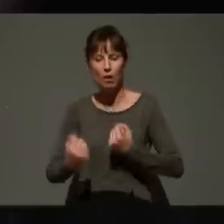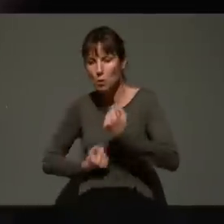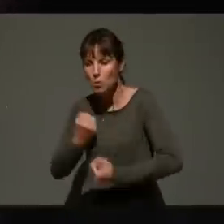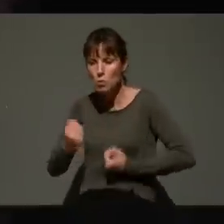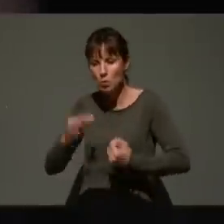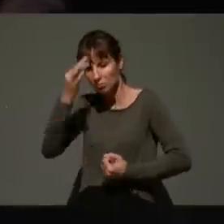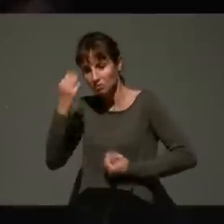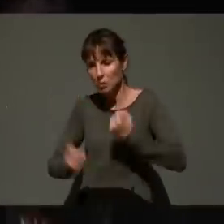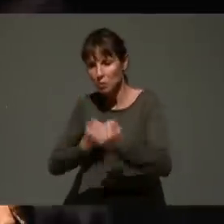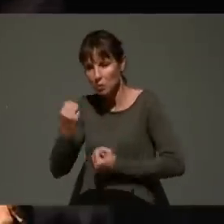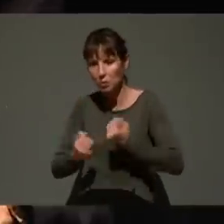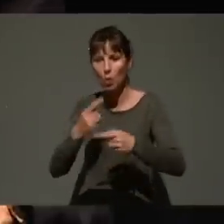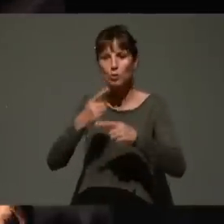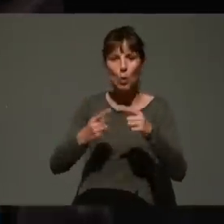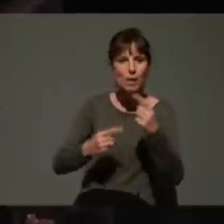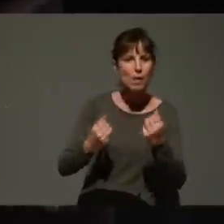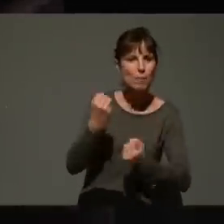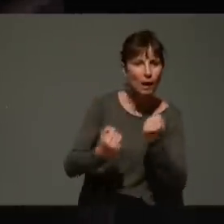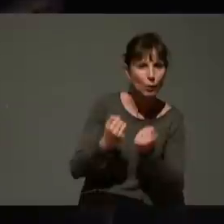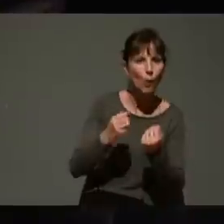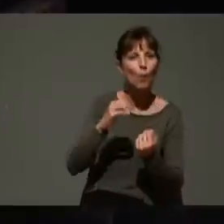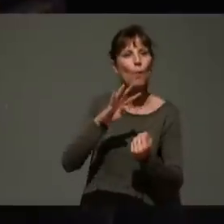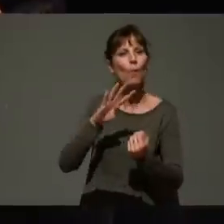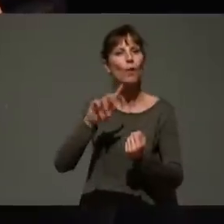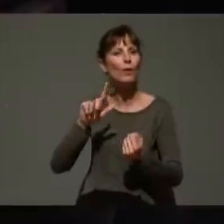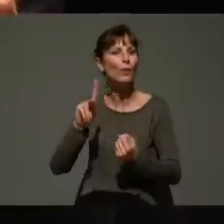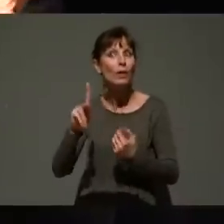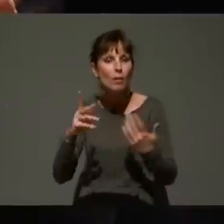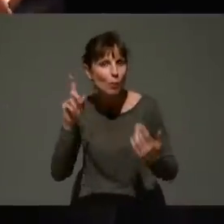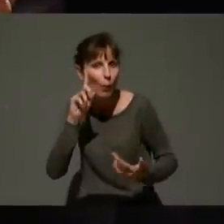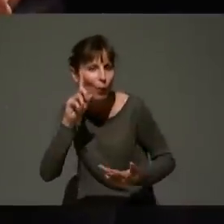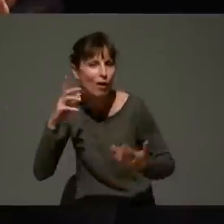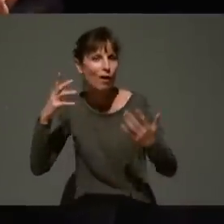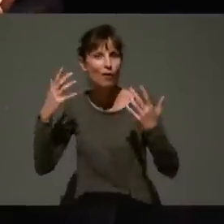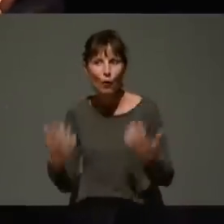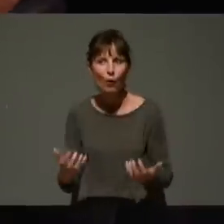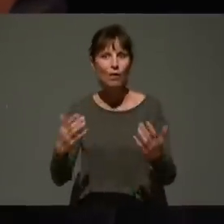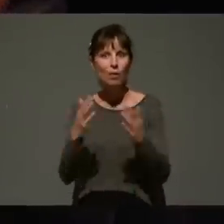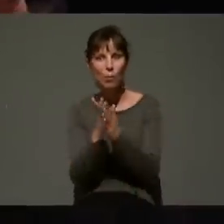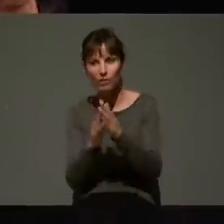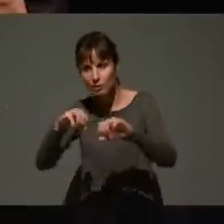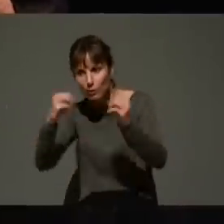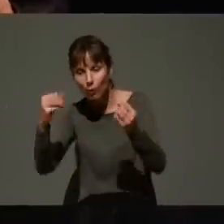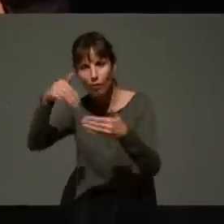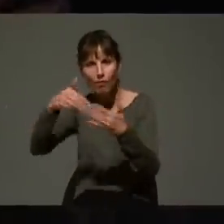un semi-marathon, d'aller faire un marathon, quelle est la motivation ?